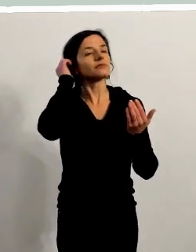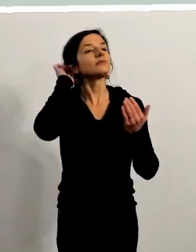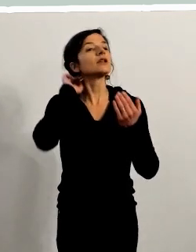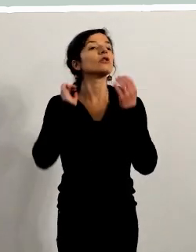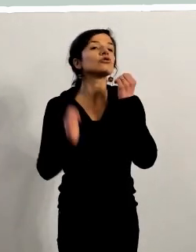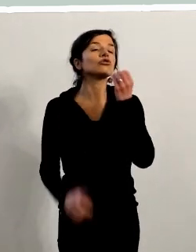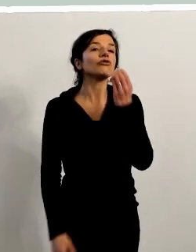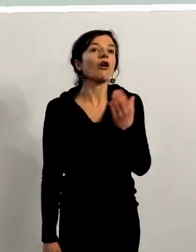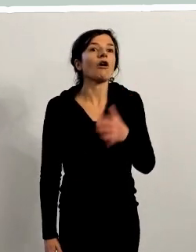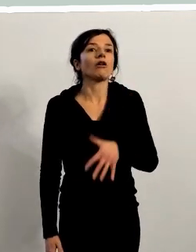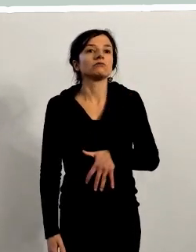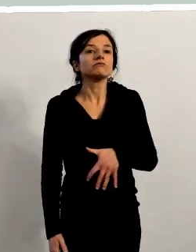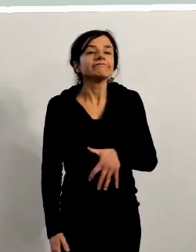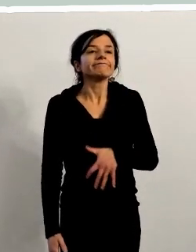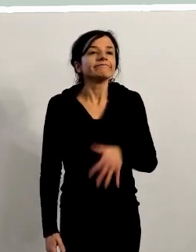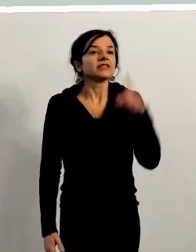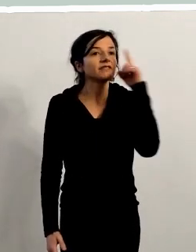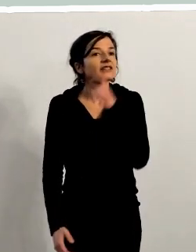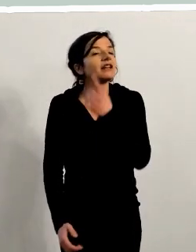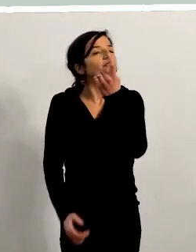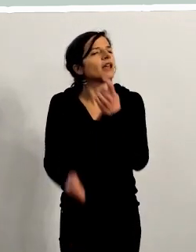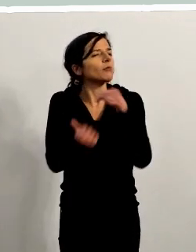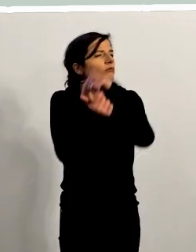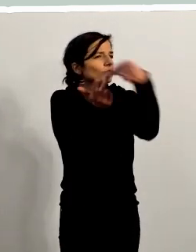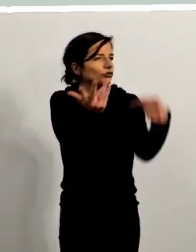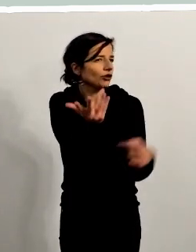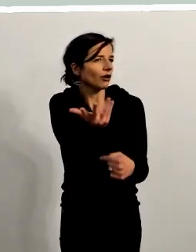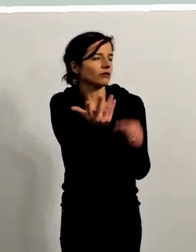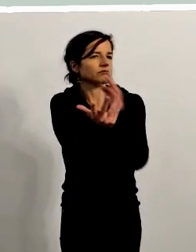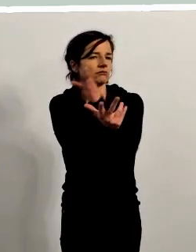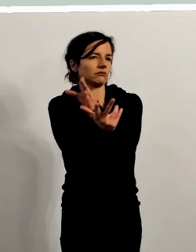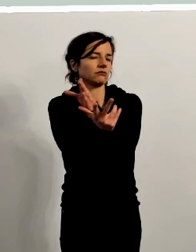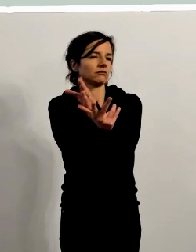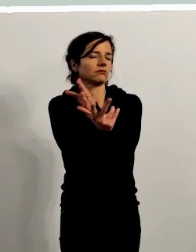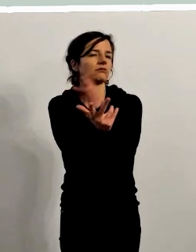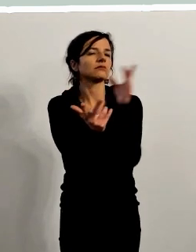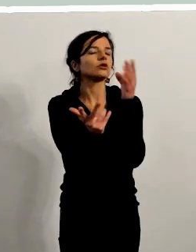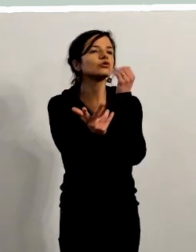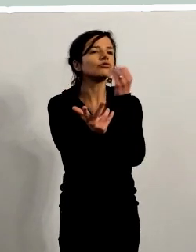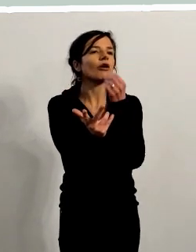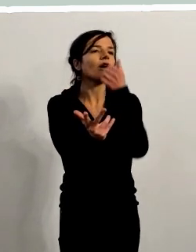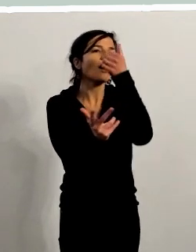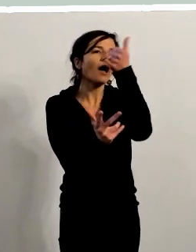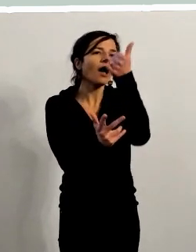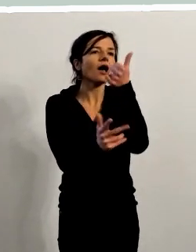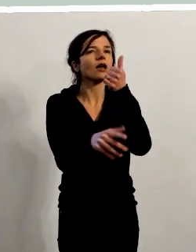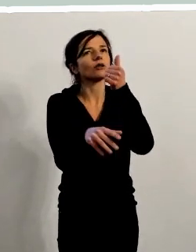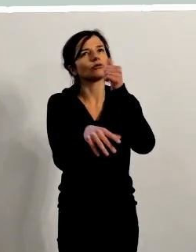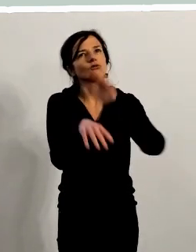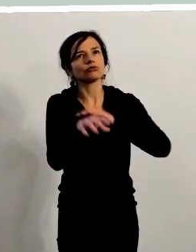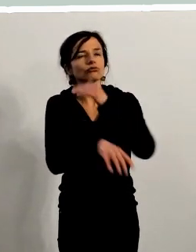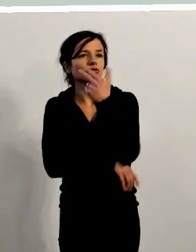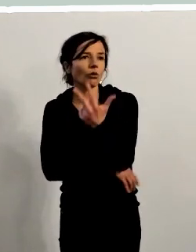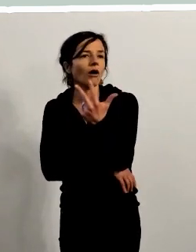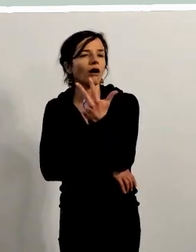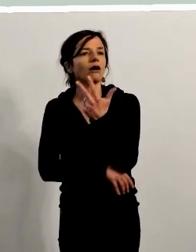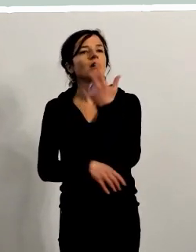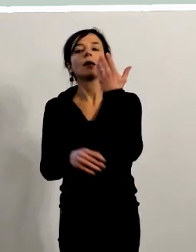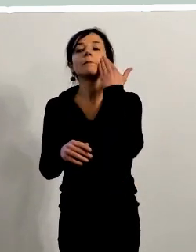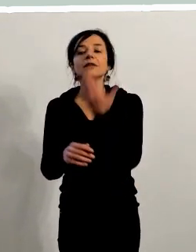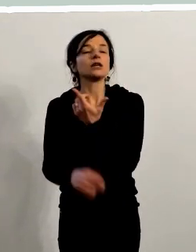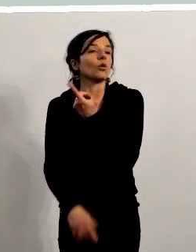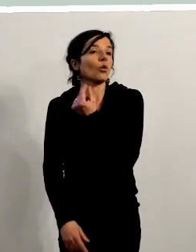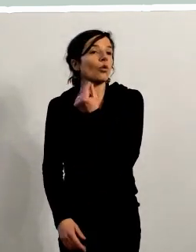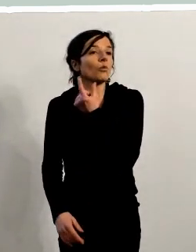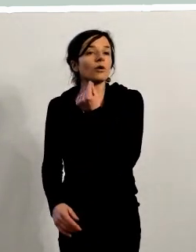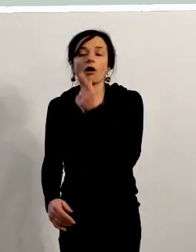souvent multifactorielles. Vous voyez que à peu près 1 fois sur 3, hein, pour les couples hétérosexuels, c'est un